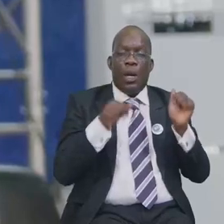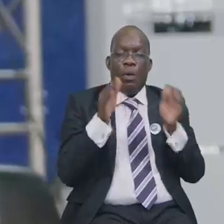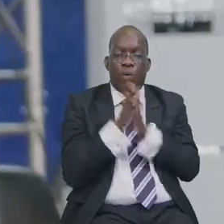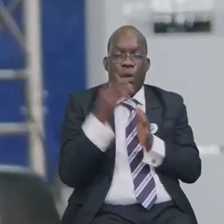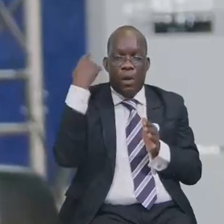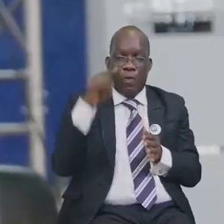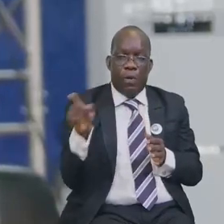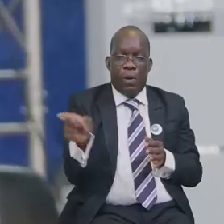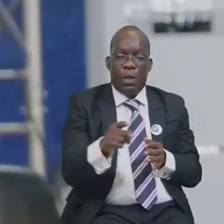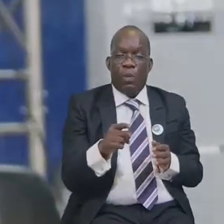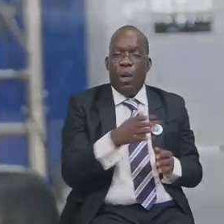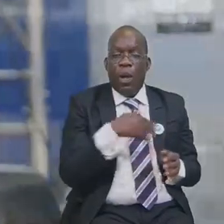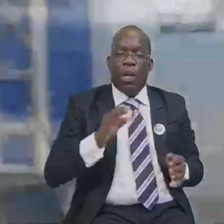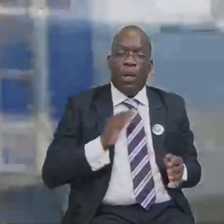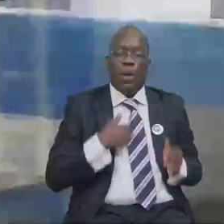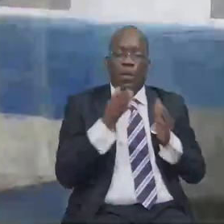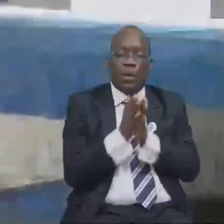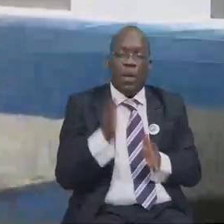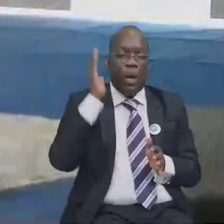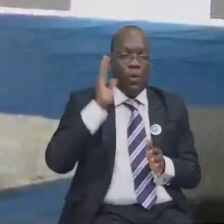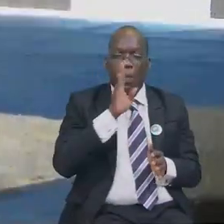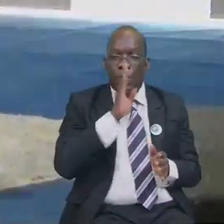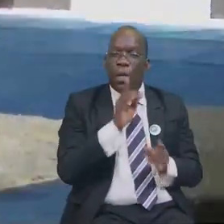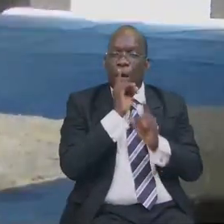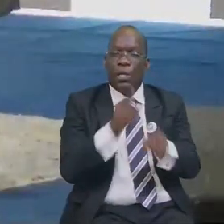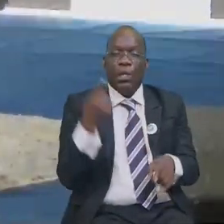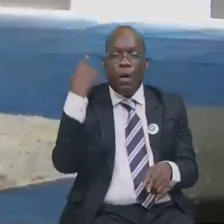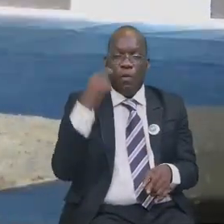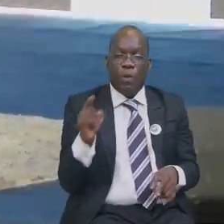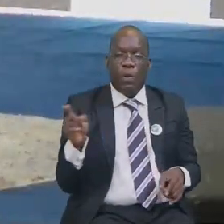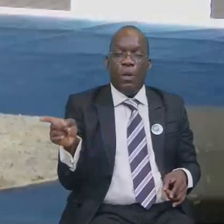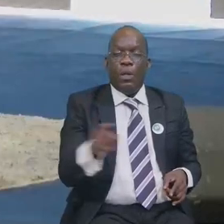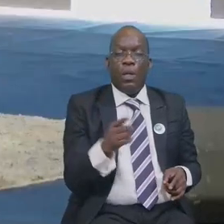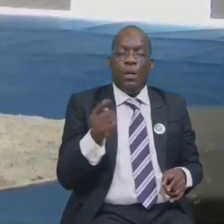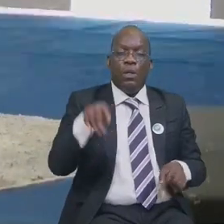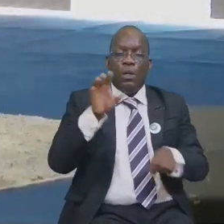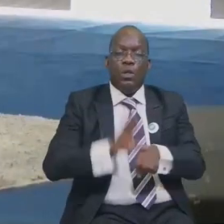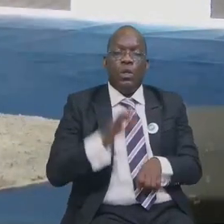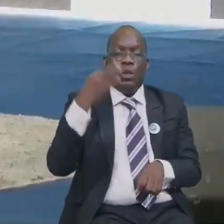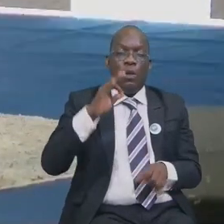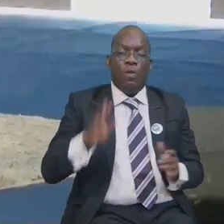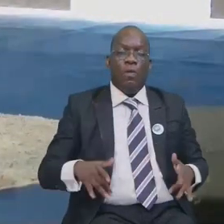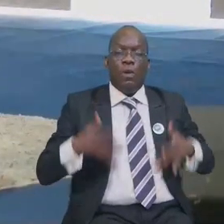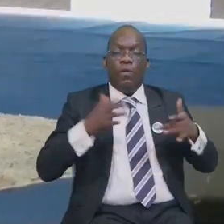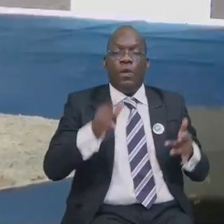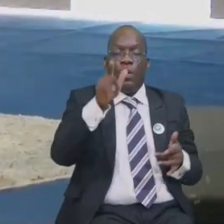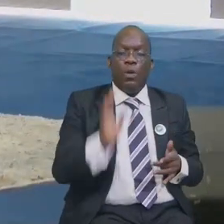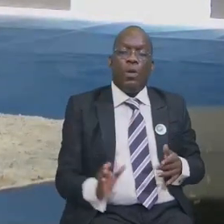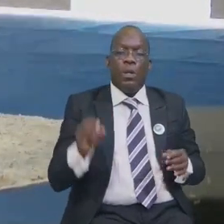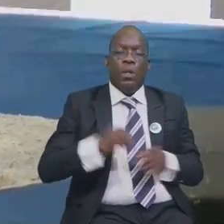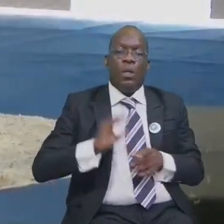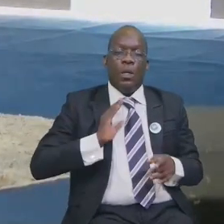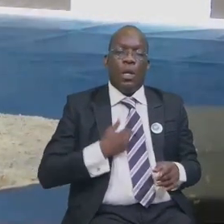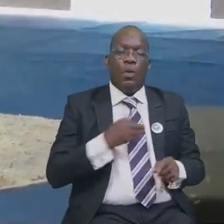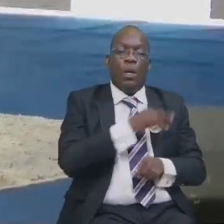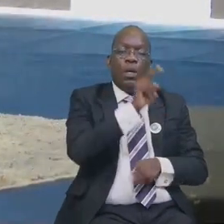seront exaucées pour eux, l'église du Dieu vivant dans notre nation et dans toutes les autres